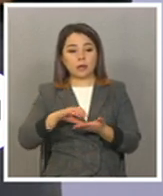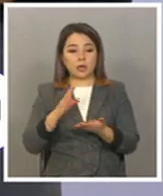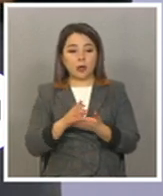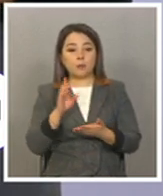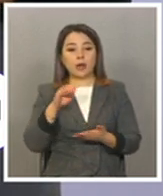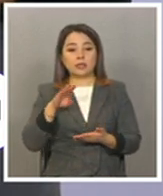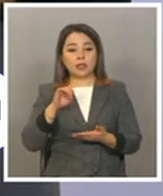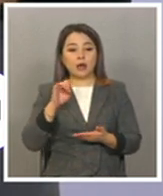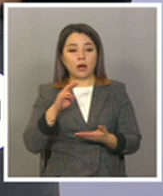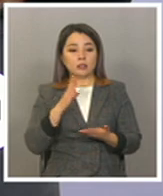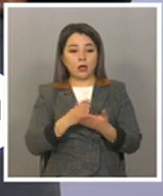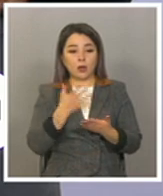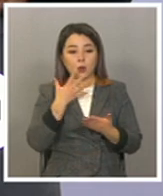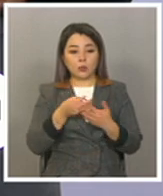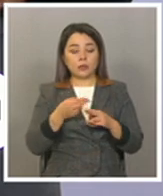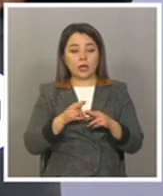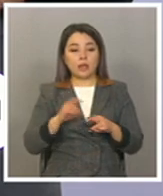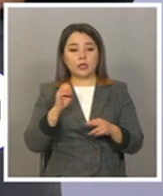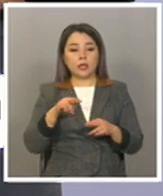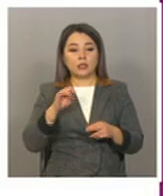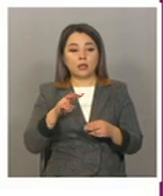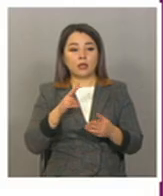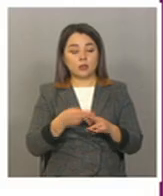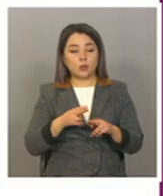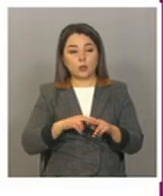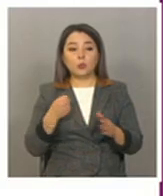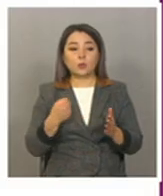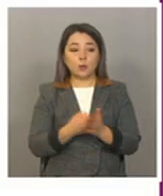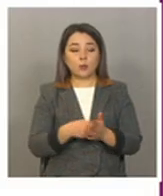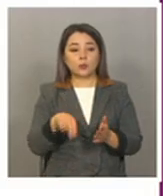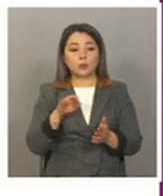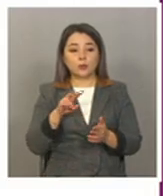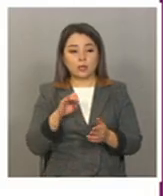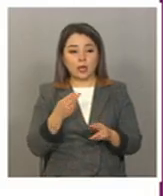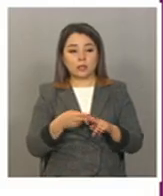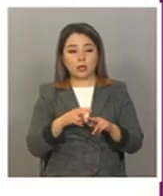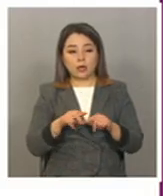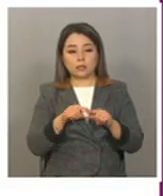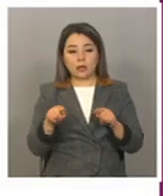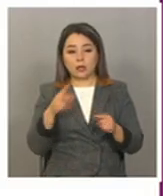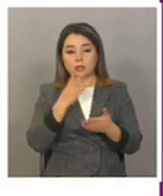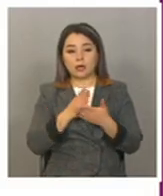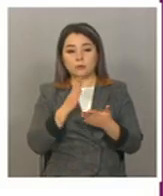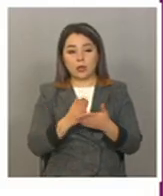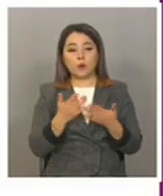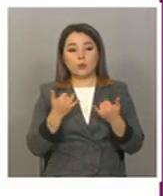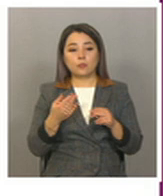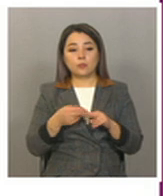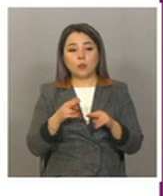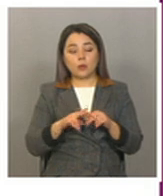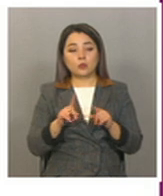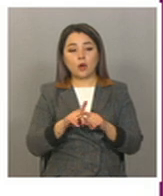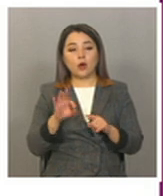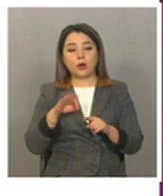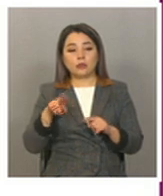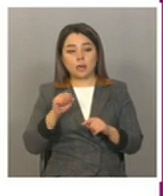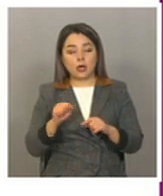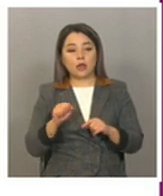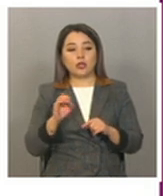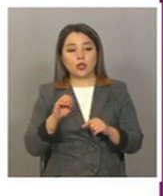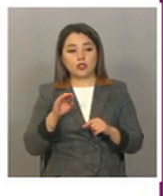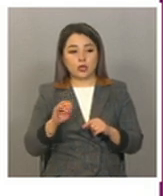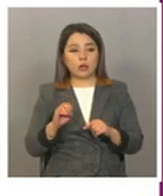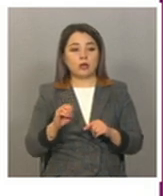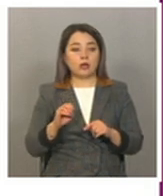Батихан он қанатта Еділ бойынан Дунайға дейінгі аралықта алып жатты. Ал сол қанат Орда Ежен аумағы бұл